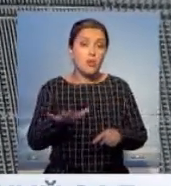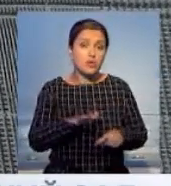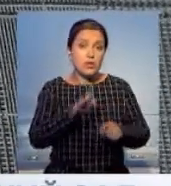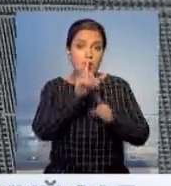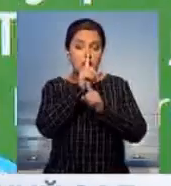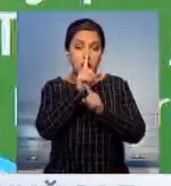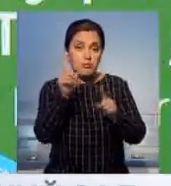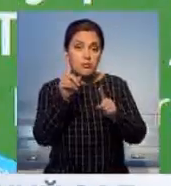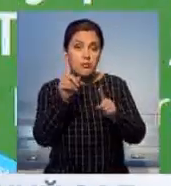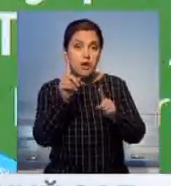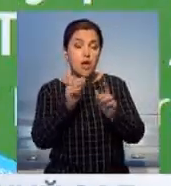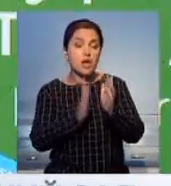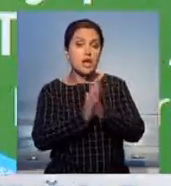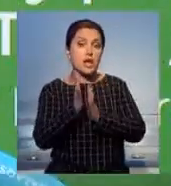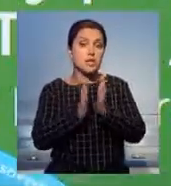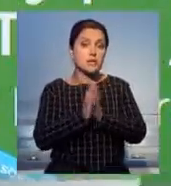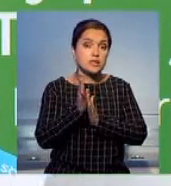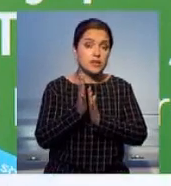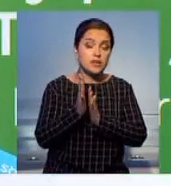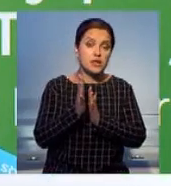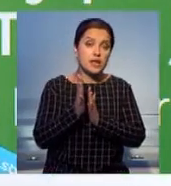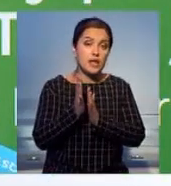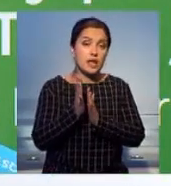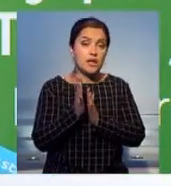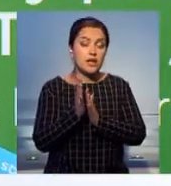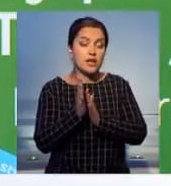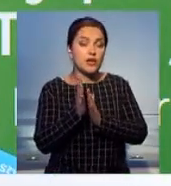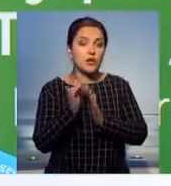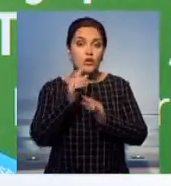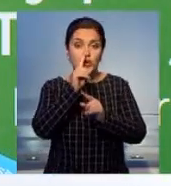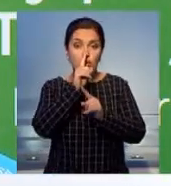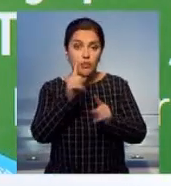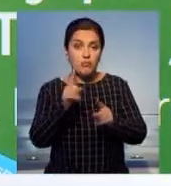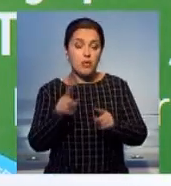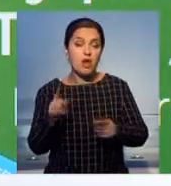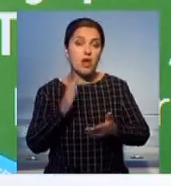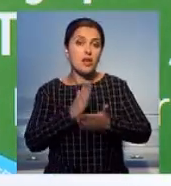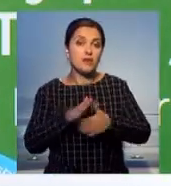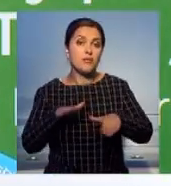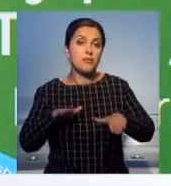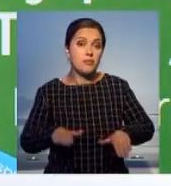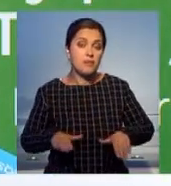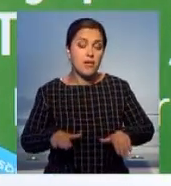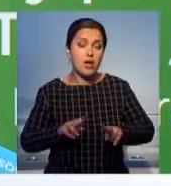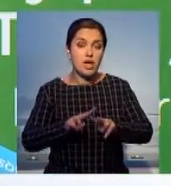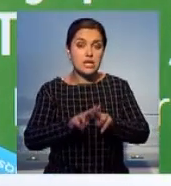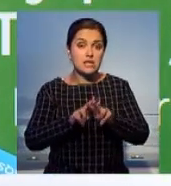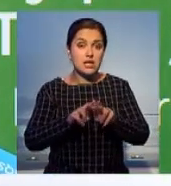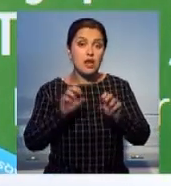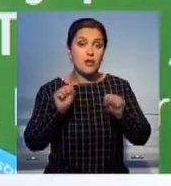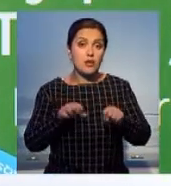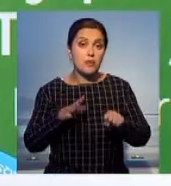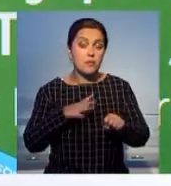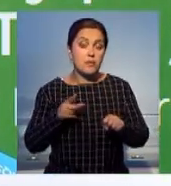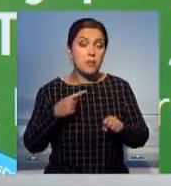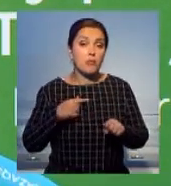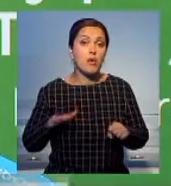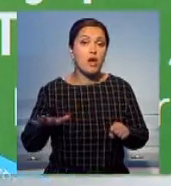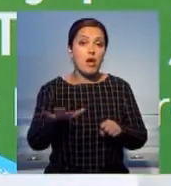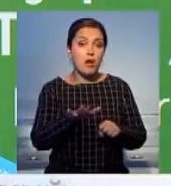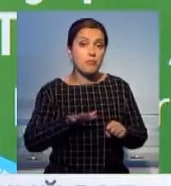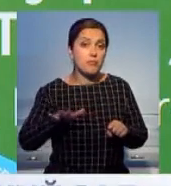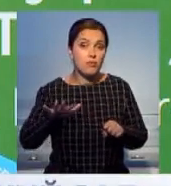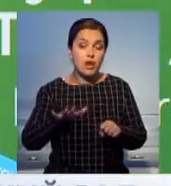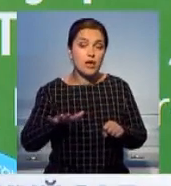экзотических растений, вот такой изюминкой сада в Астане может стать степная флора. Причем в